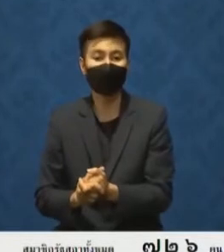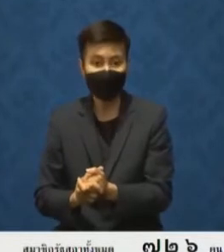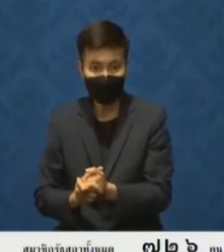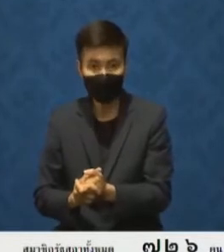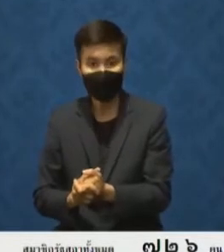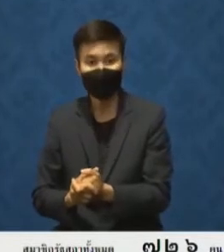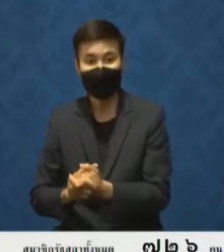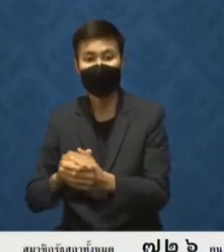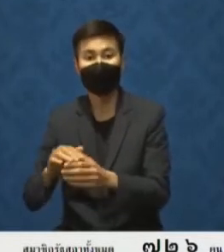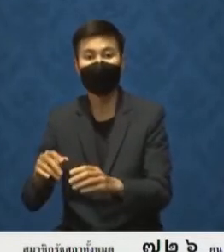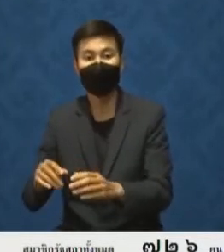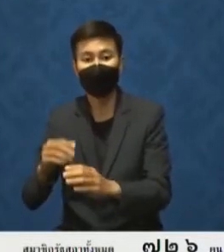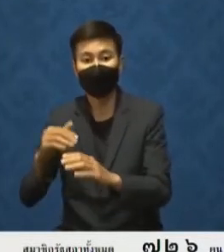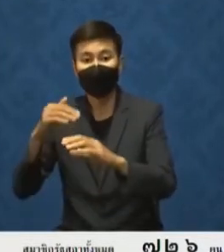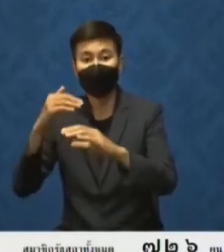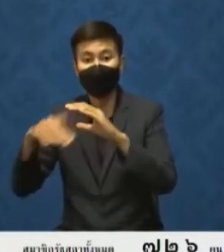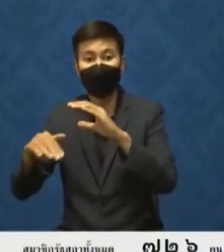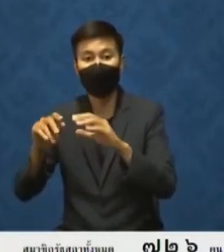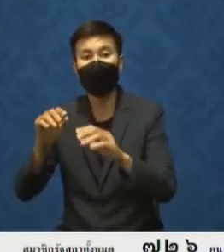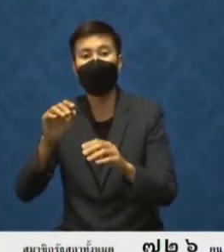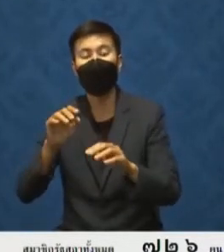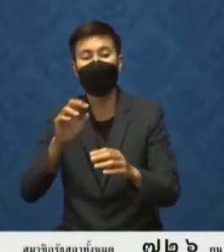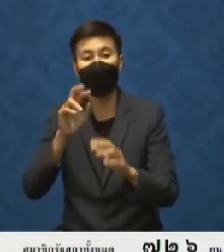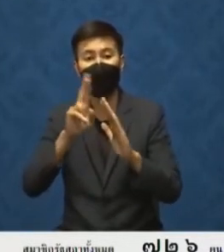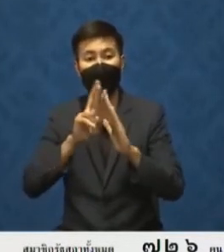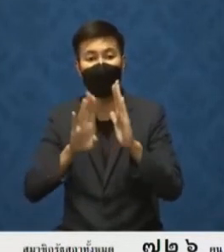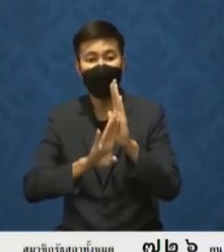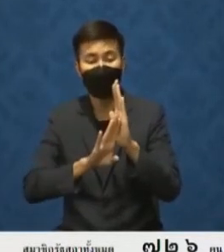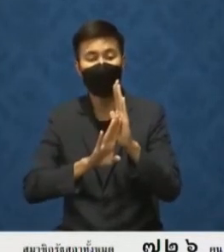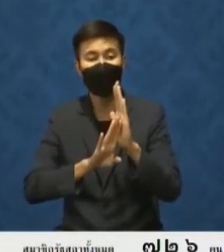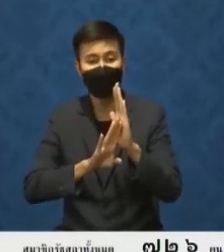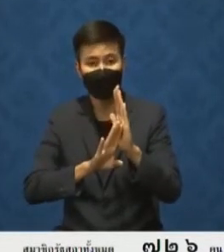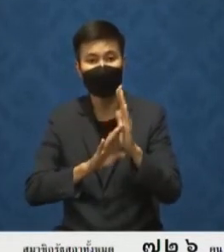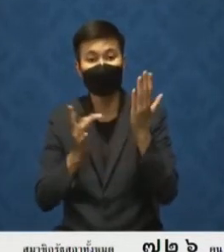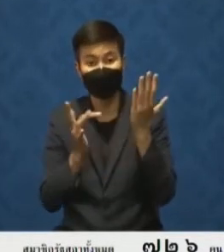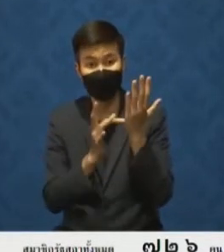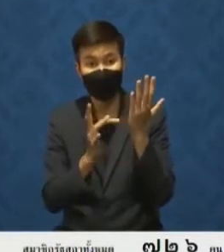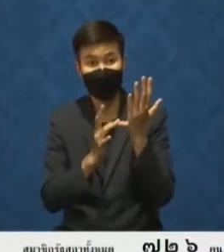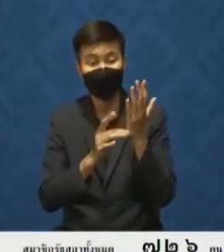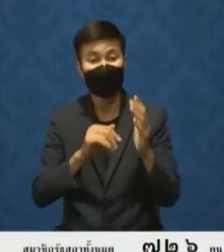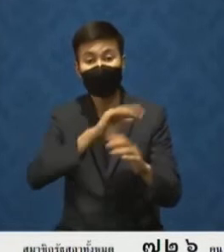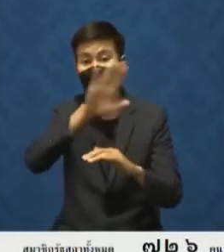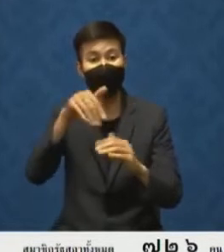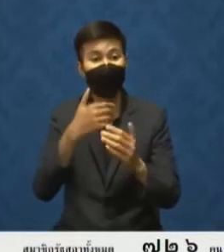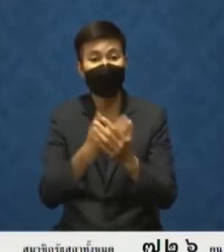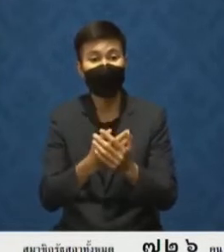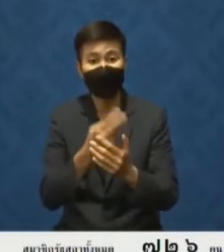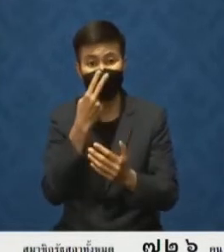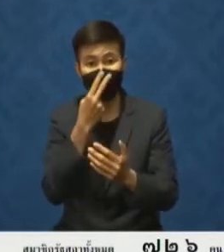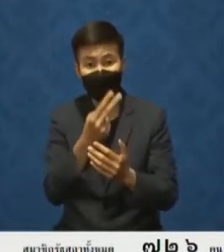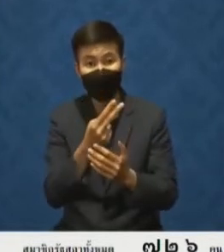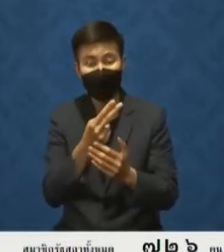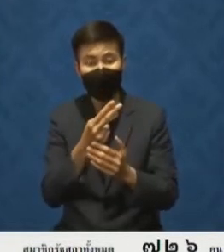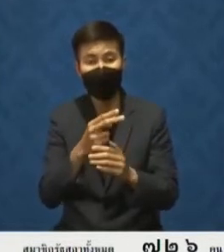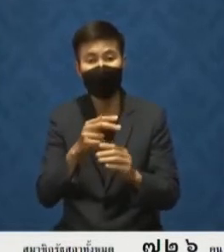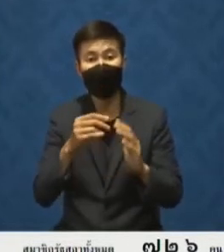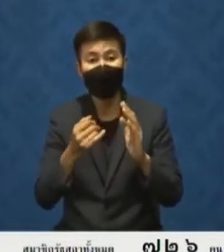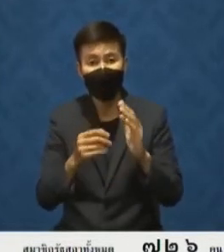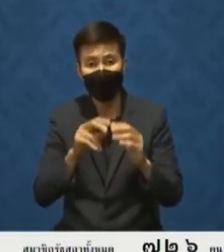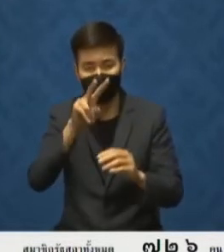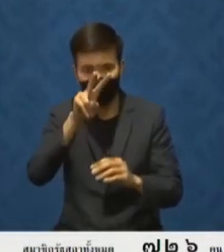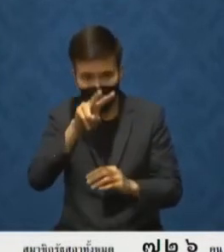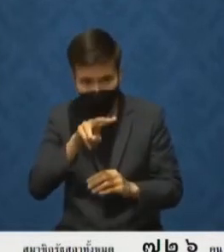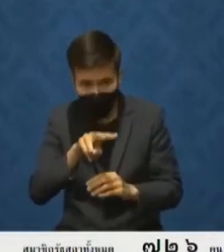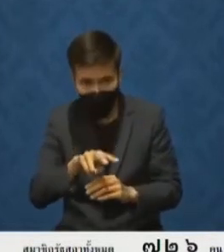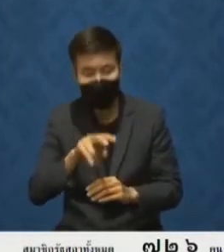เข้าไปใระบบหมายถงว่าเป็นระบบทจะสามารถให้ทุกฝ่ายได้ตรวจสอบความถูกต้องส่น